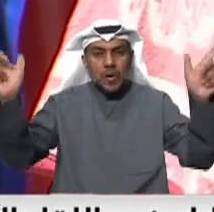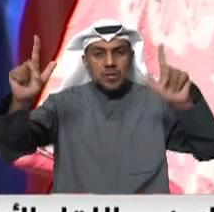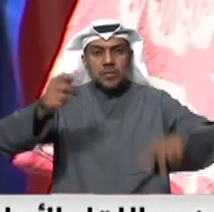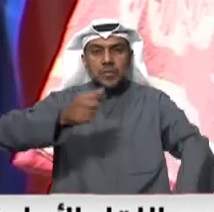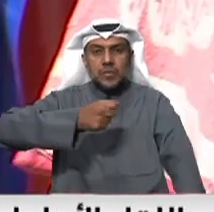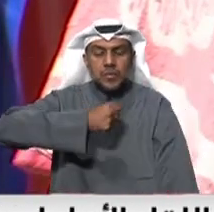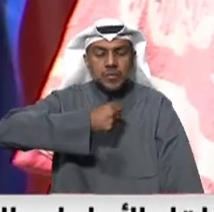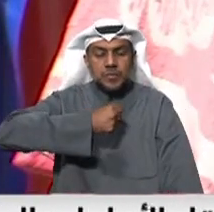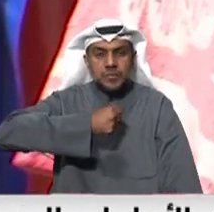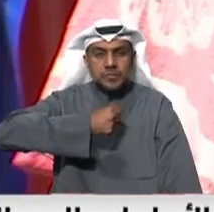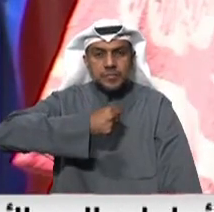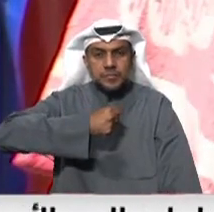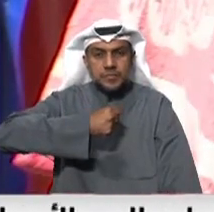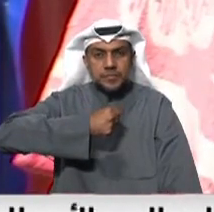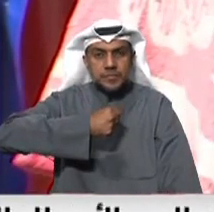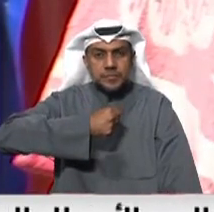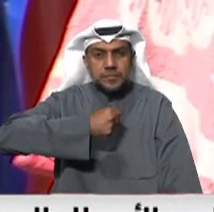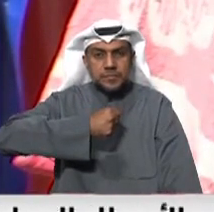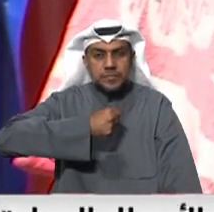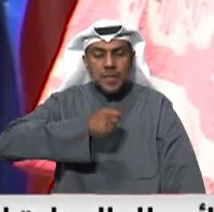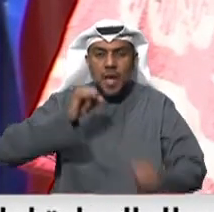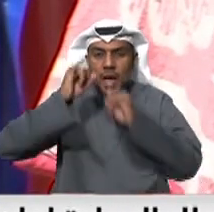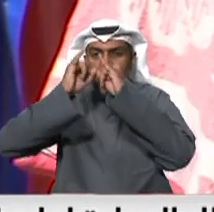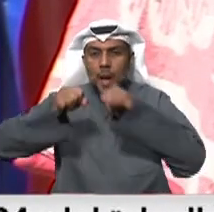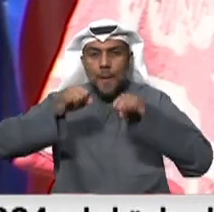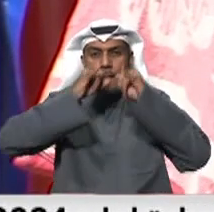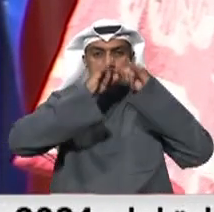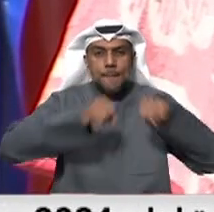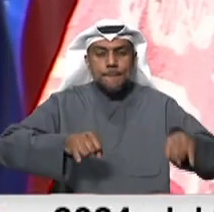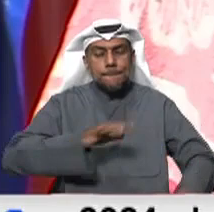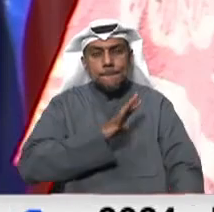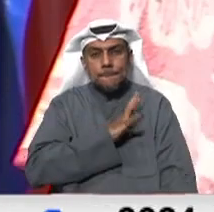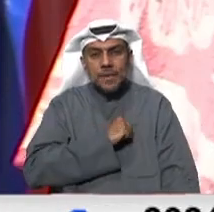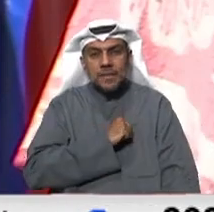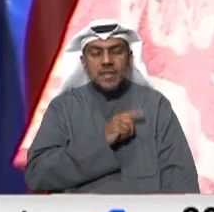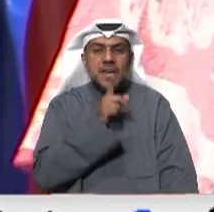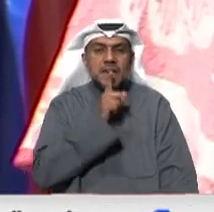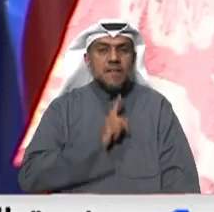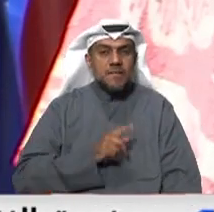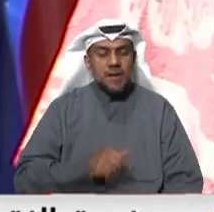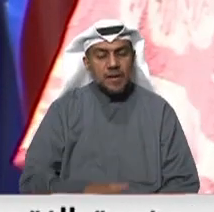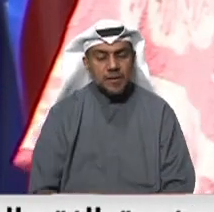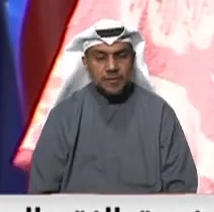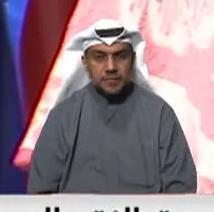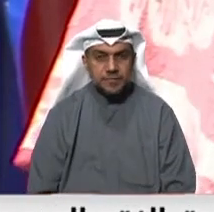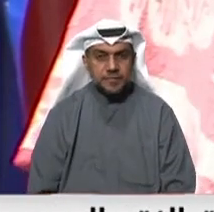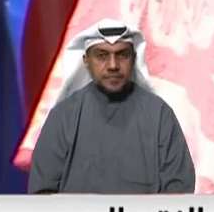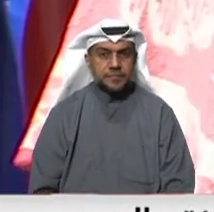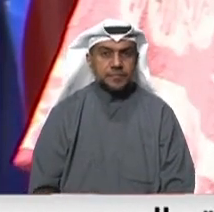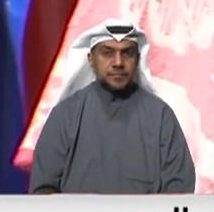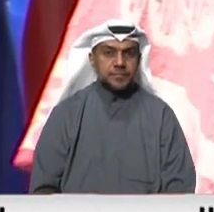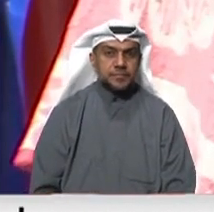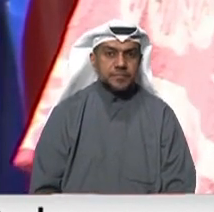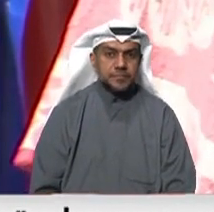دولة الكويت، من أمام مخيمات اللجوء والنازحين في مدينة رفح جنوبي قطاع غزة، فلسطين.